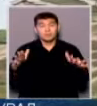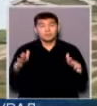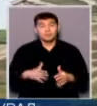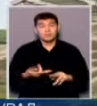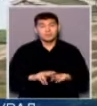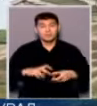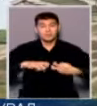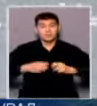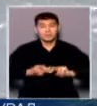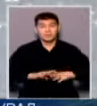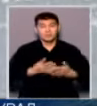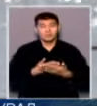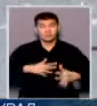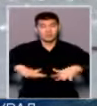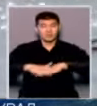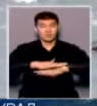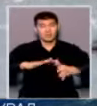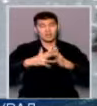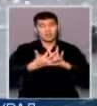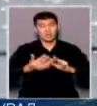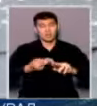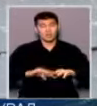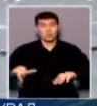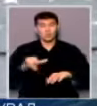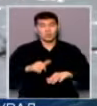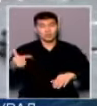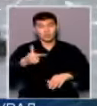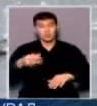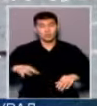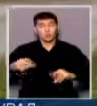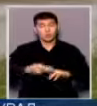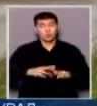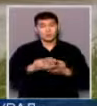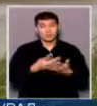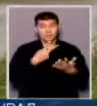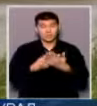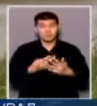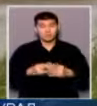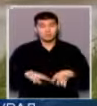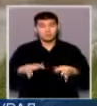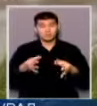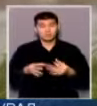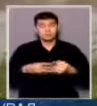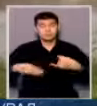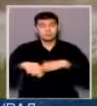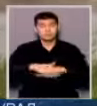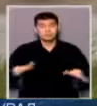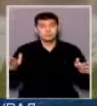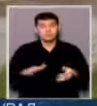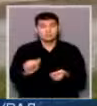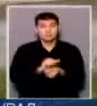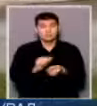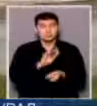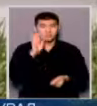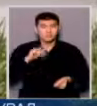привели к проблемам водоснабжения населенных пунктов Западно-Казахстанской и Атырауской областях. Наблюдается опустынивание лиманов, сенокосов и